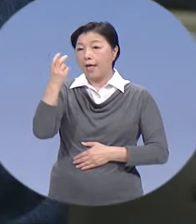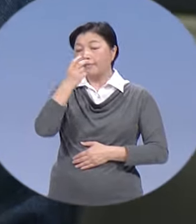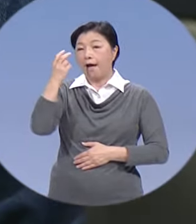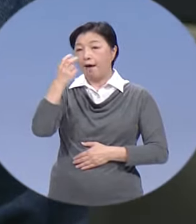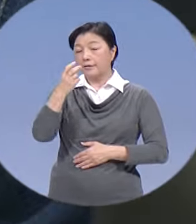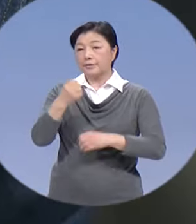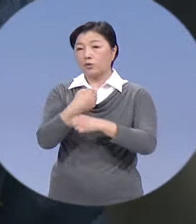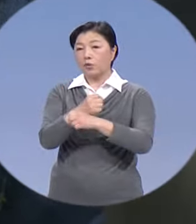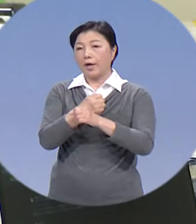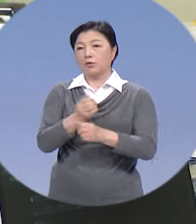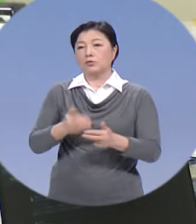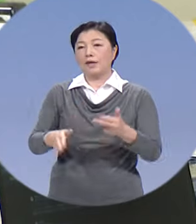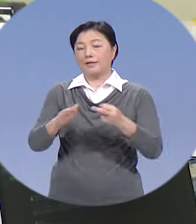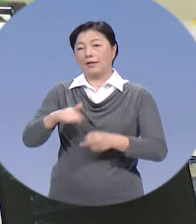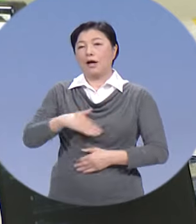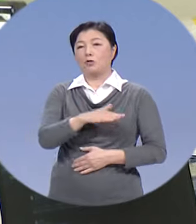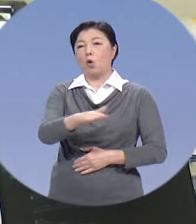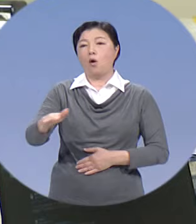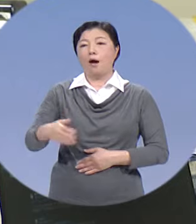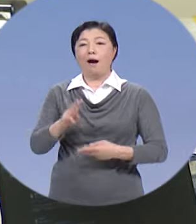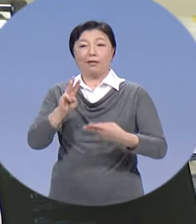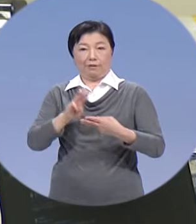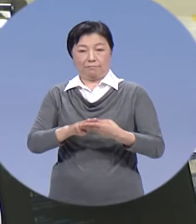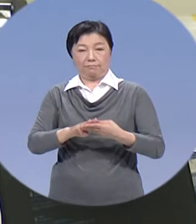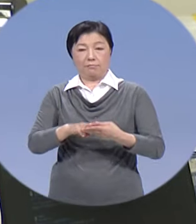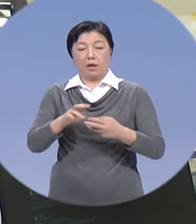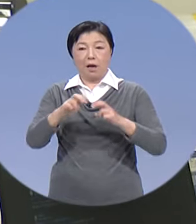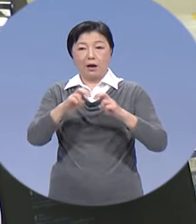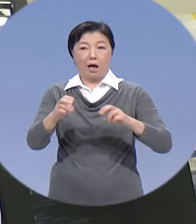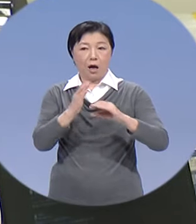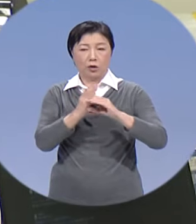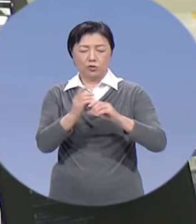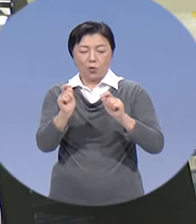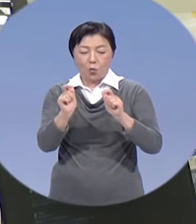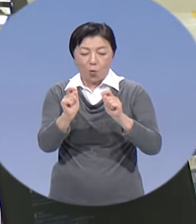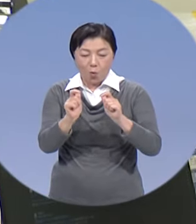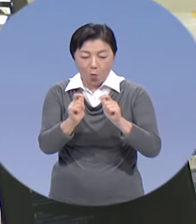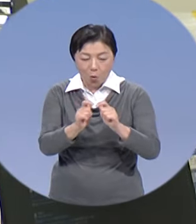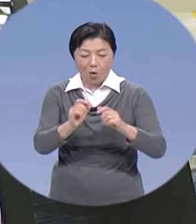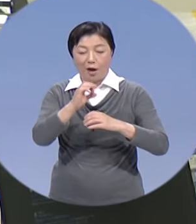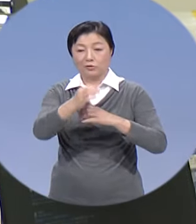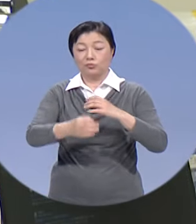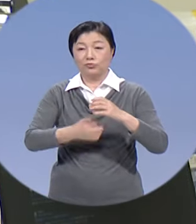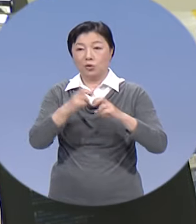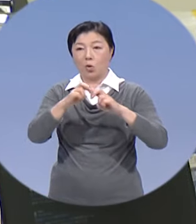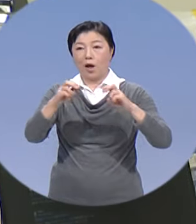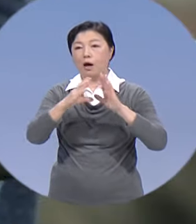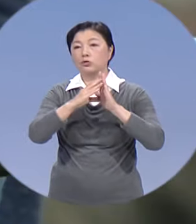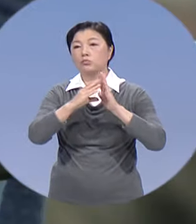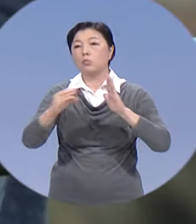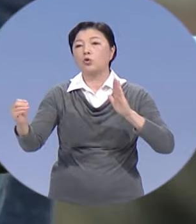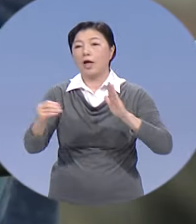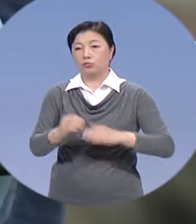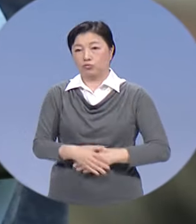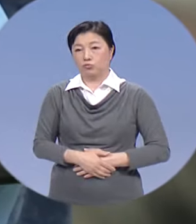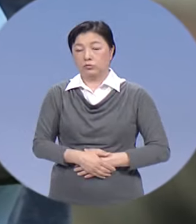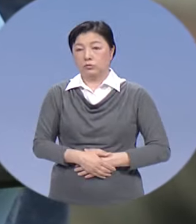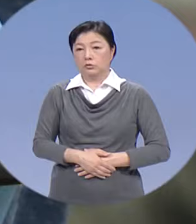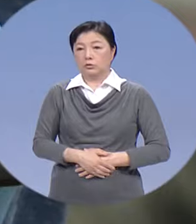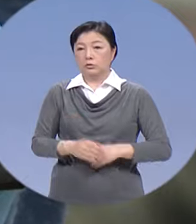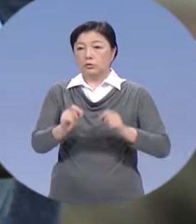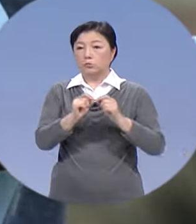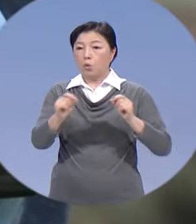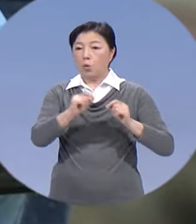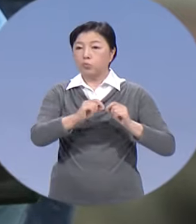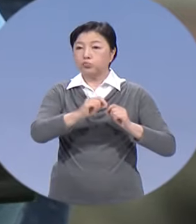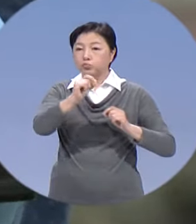伺いました。 これは現在開発中の超小型人工衛星の開発モデルです。一辺10セン